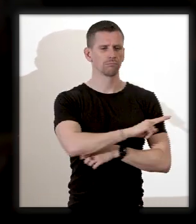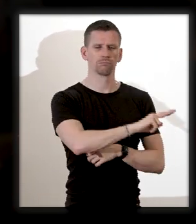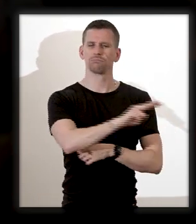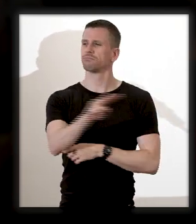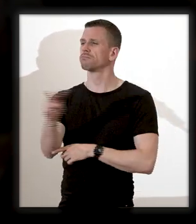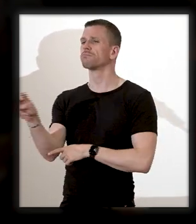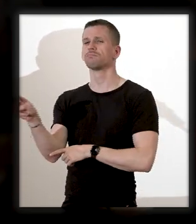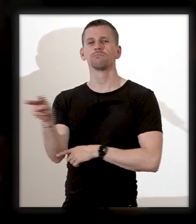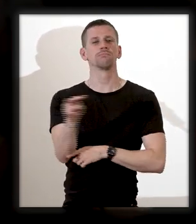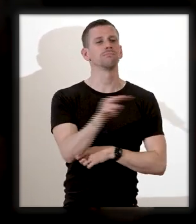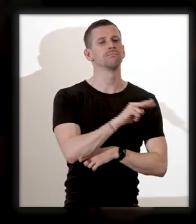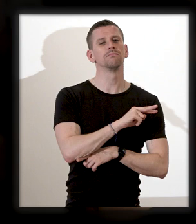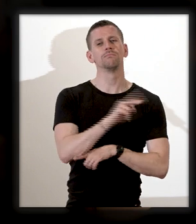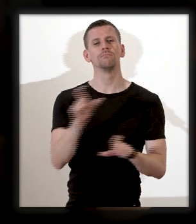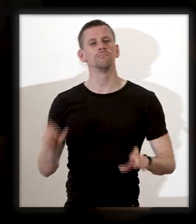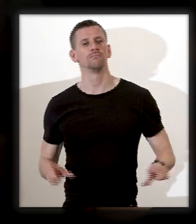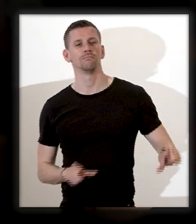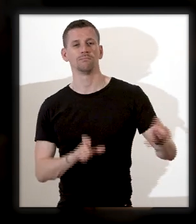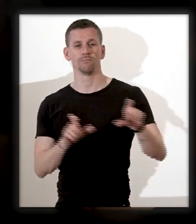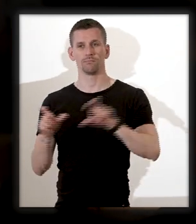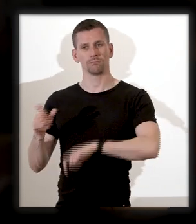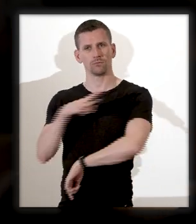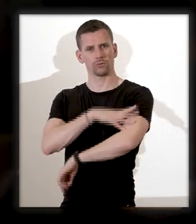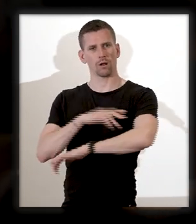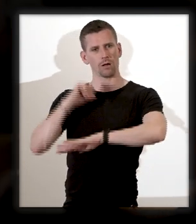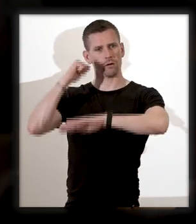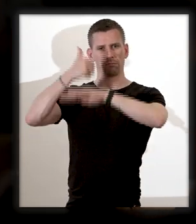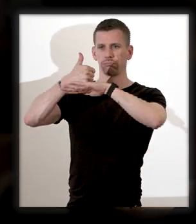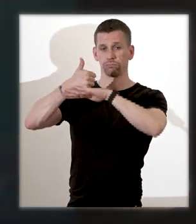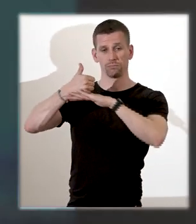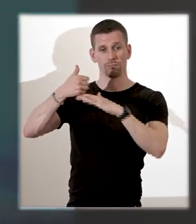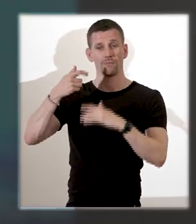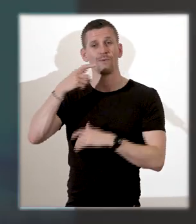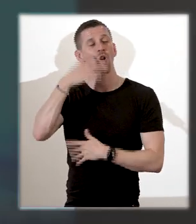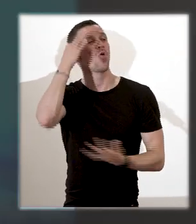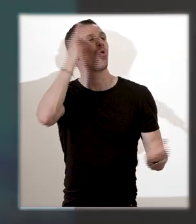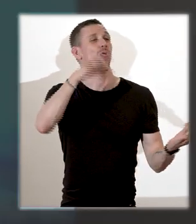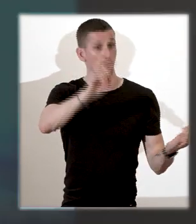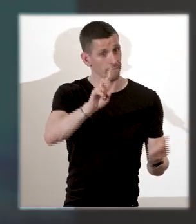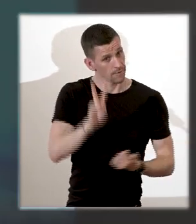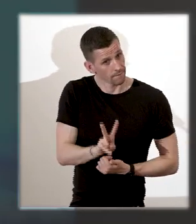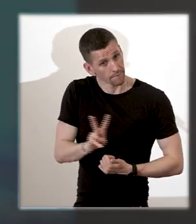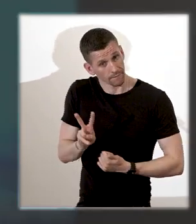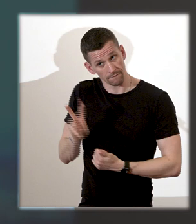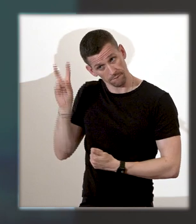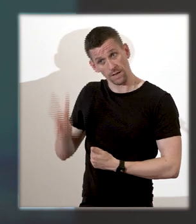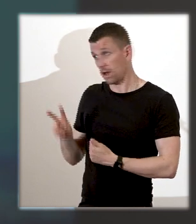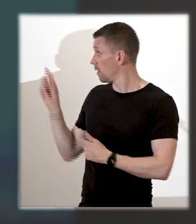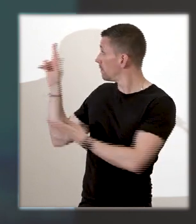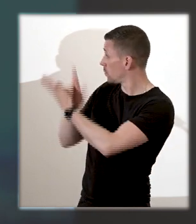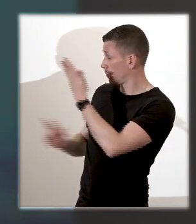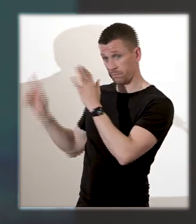Le général est représenté dans un cadre qui n'est pas du tout de pure fantaisie, mais qui correspond à un site réel, celui de la plaine de la